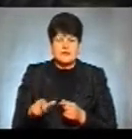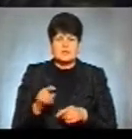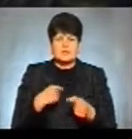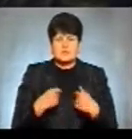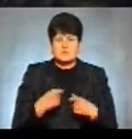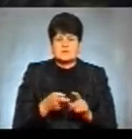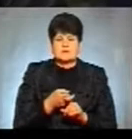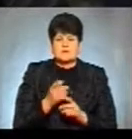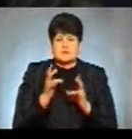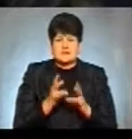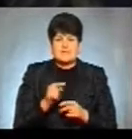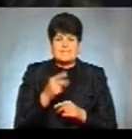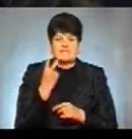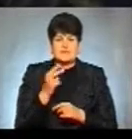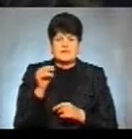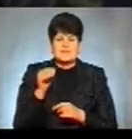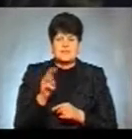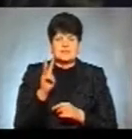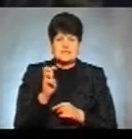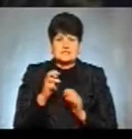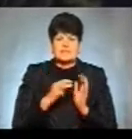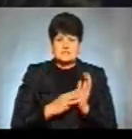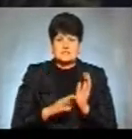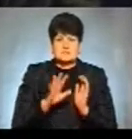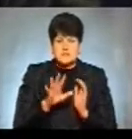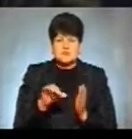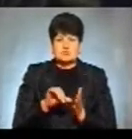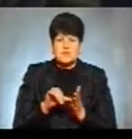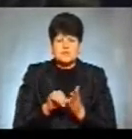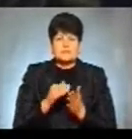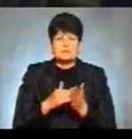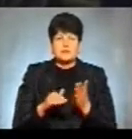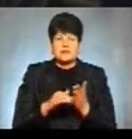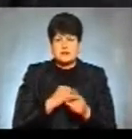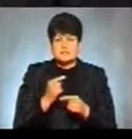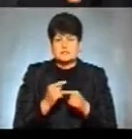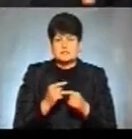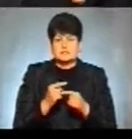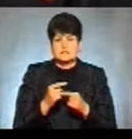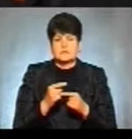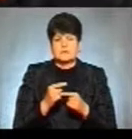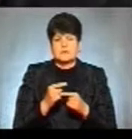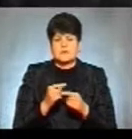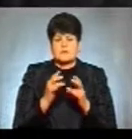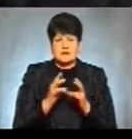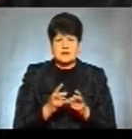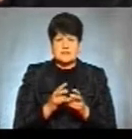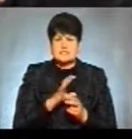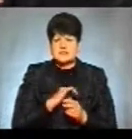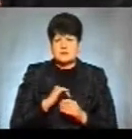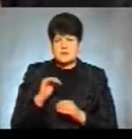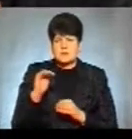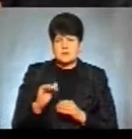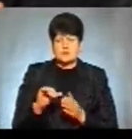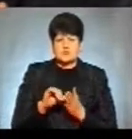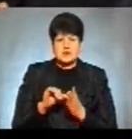Із них 2385 – саме учасників ліквідації наслідків аварії та евакуйованих осіб. Наймолодший учасник ліквідації аварії на